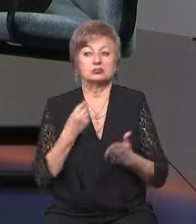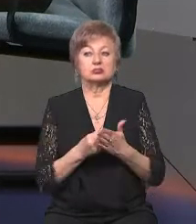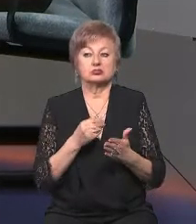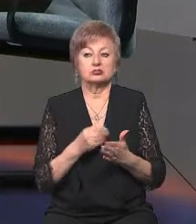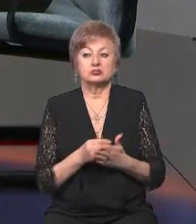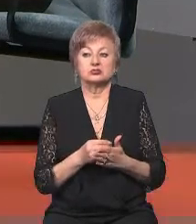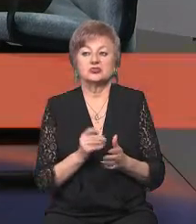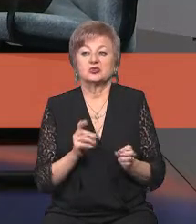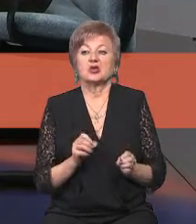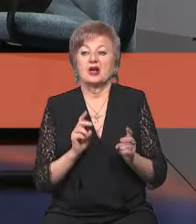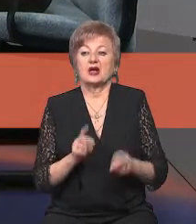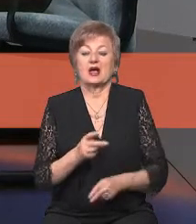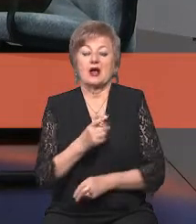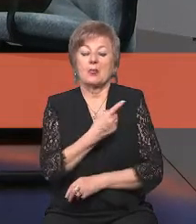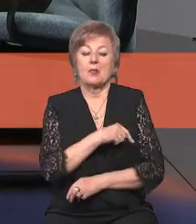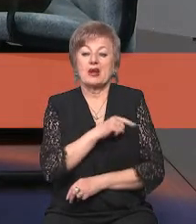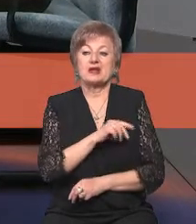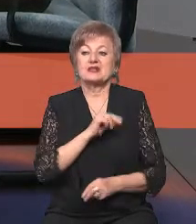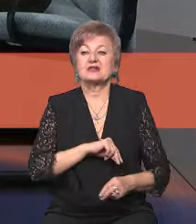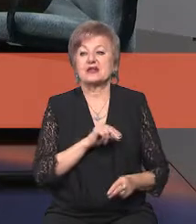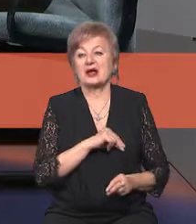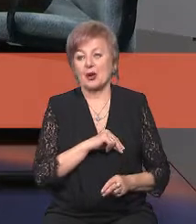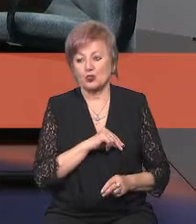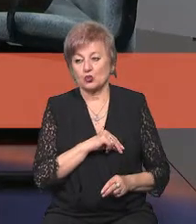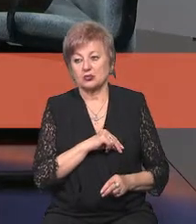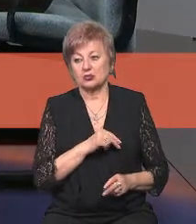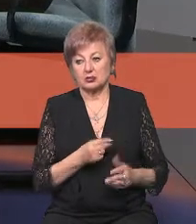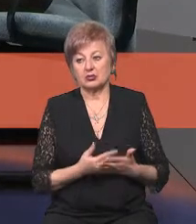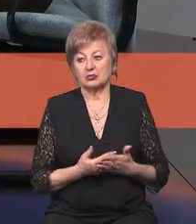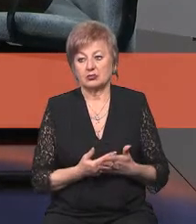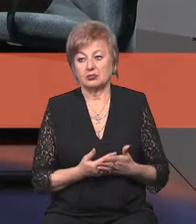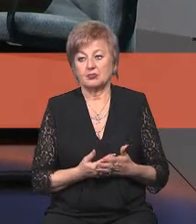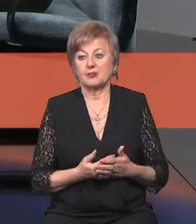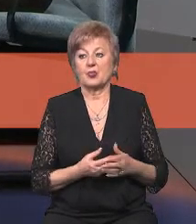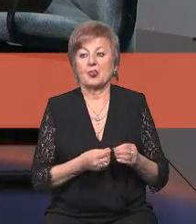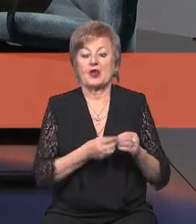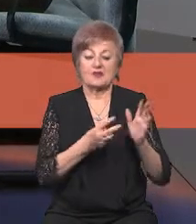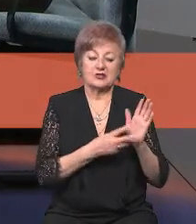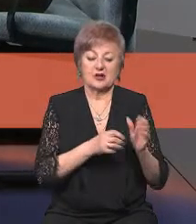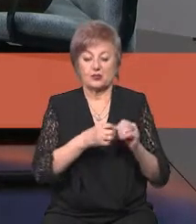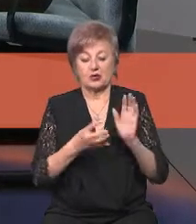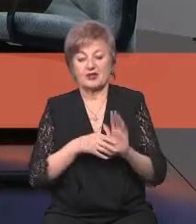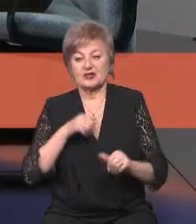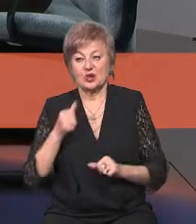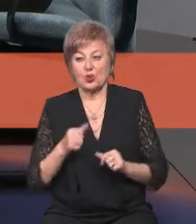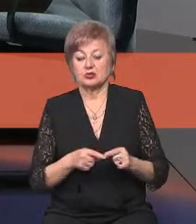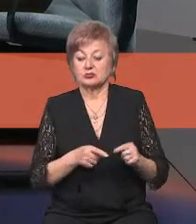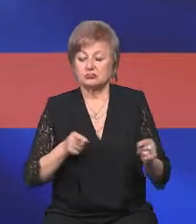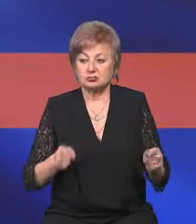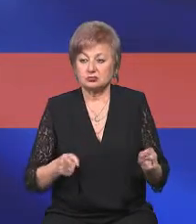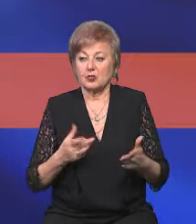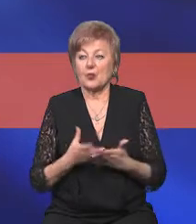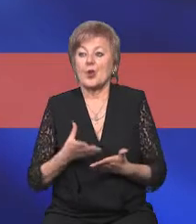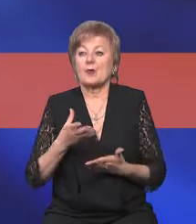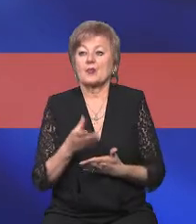від того, як лікарня спрацювала в року напередодні, це 18 або 19 рік, буде